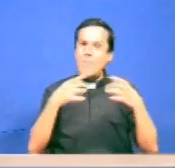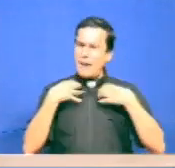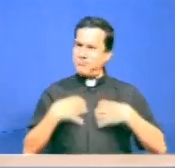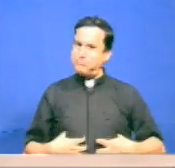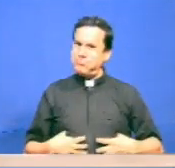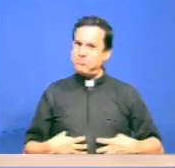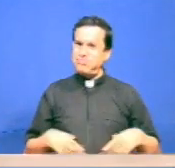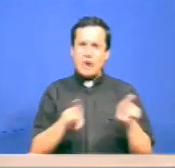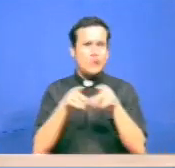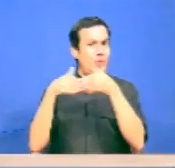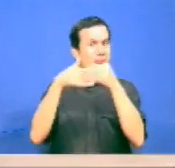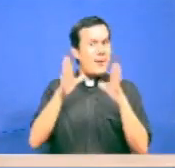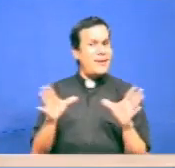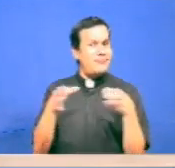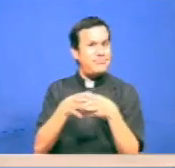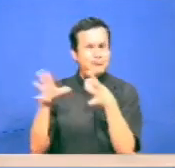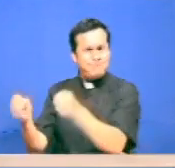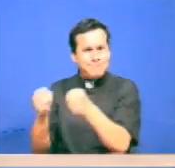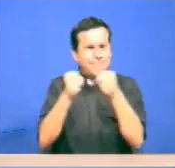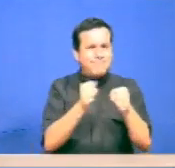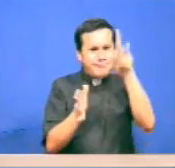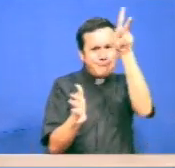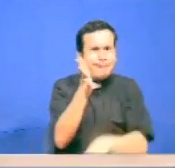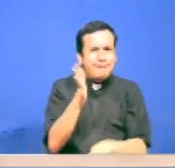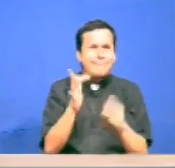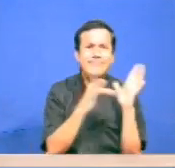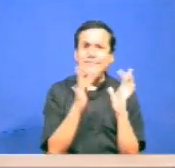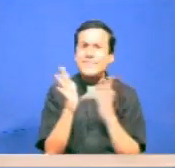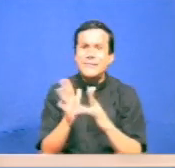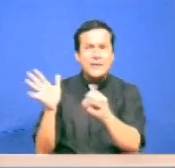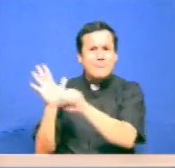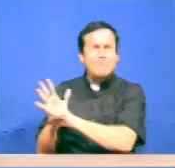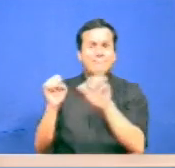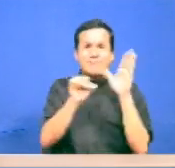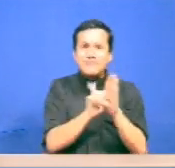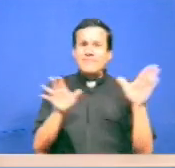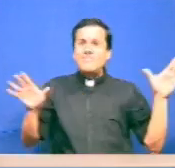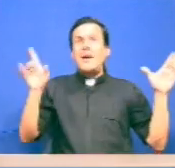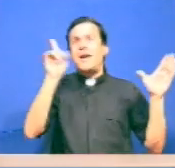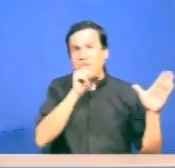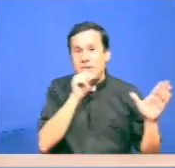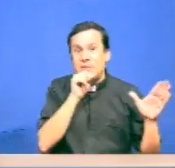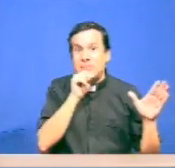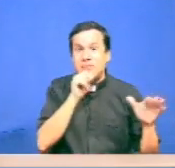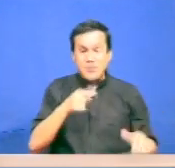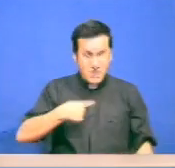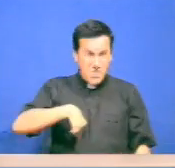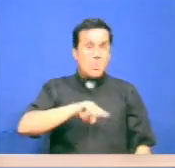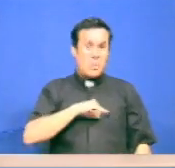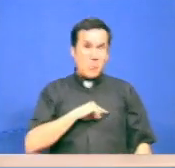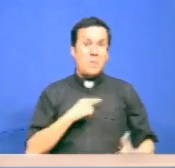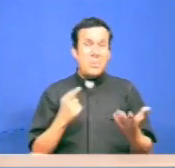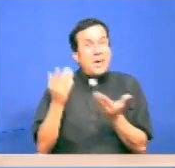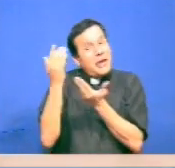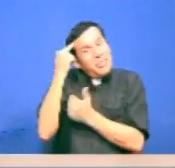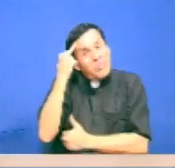serikali walivyomhukumu afe, akasulubishwa. Sisi tulitumaini ya